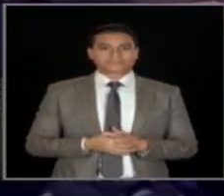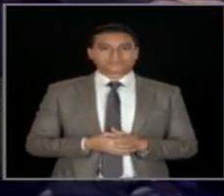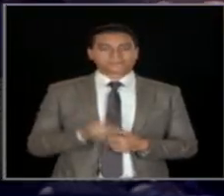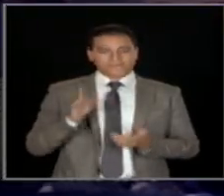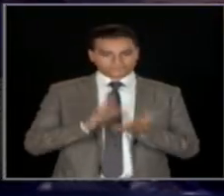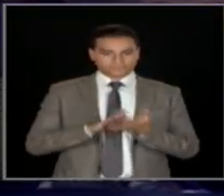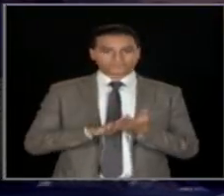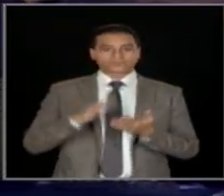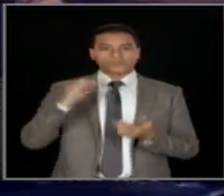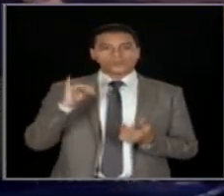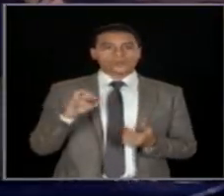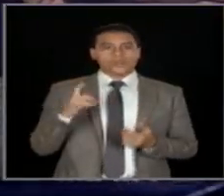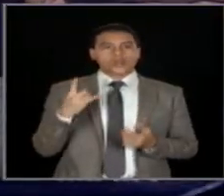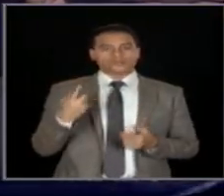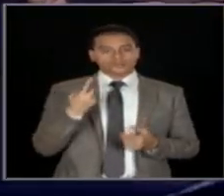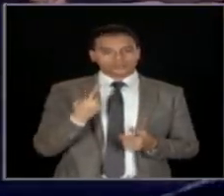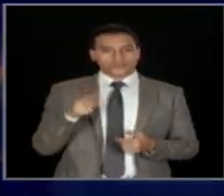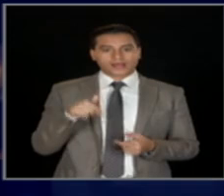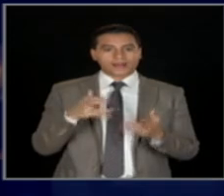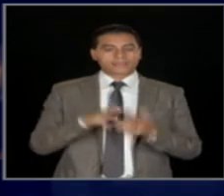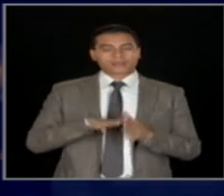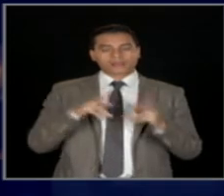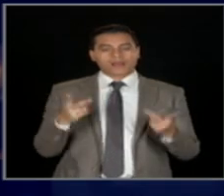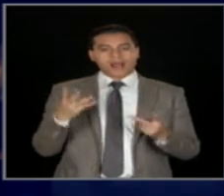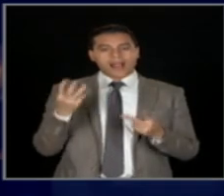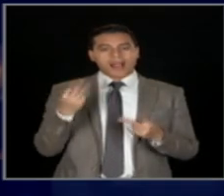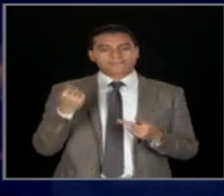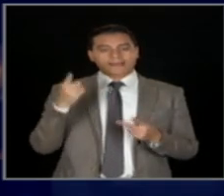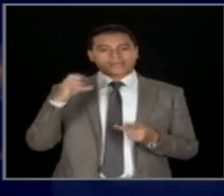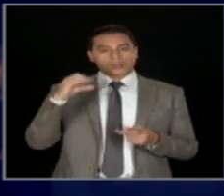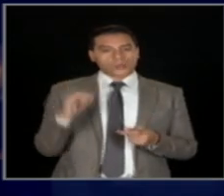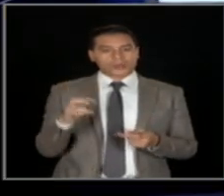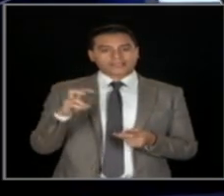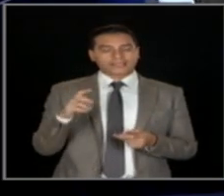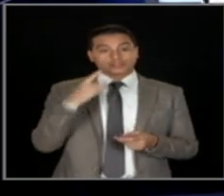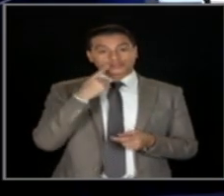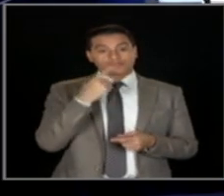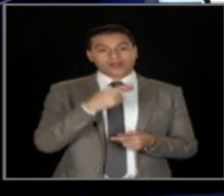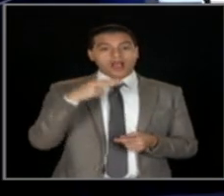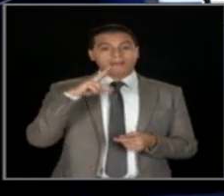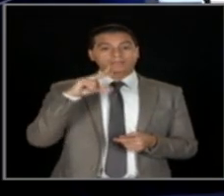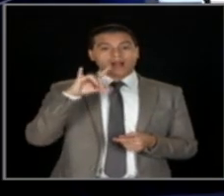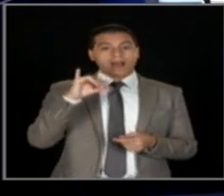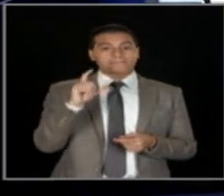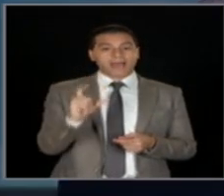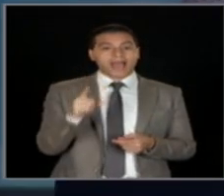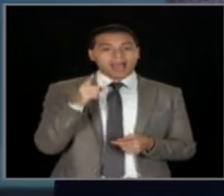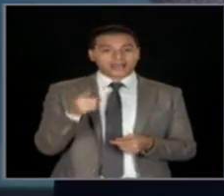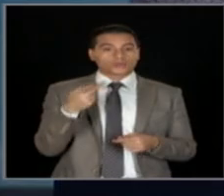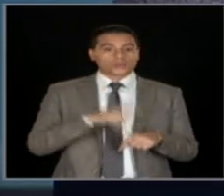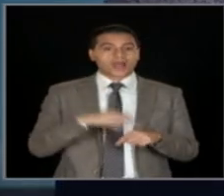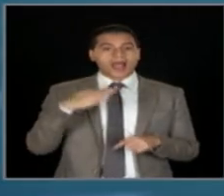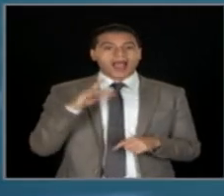برافو عليك يا وجيه، 10 نقط. النتيجه اتغيرت 40 وجيه. دلوقتي عبد الرحمن البدري